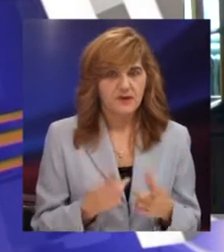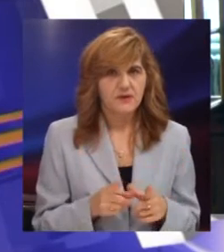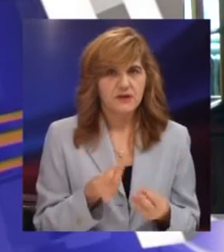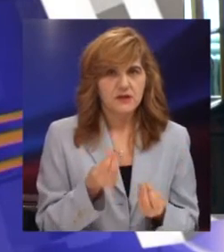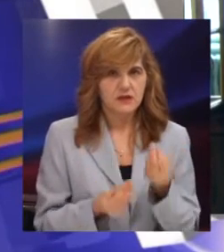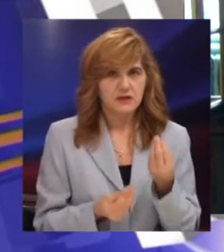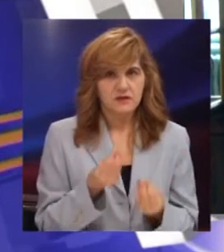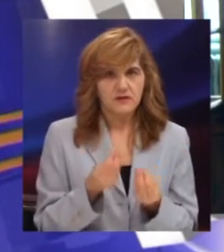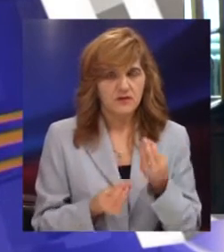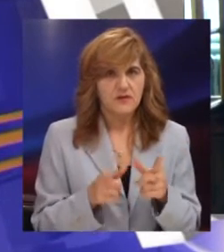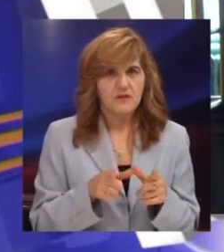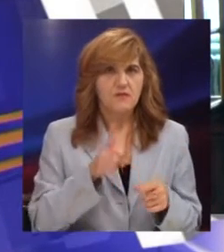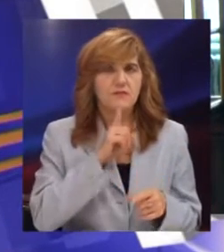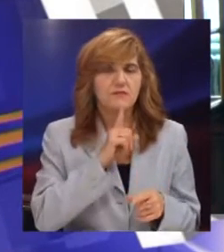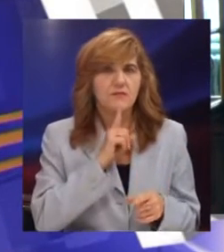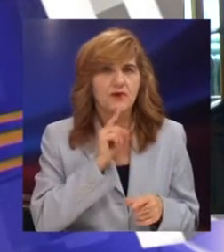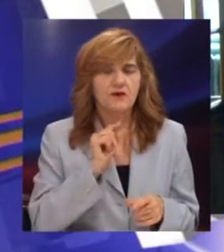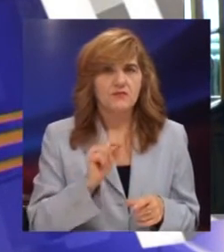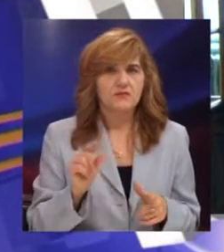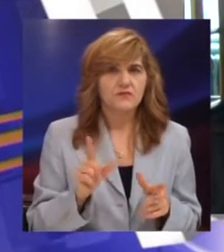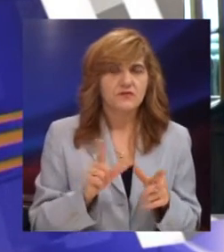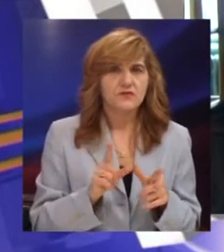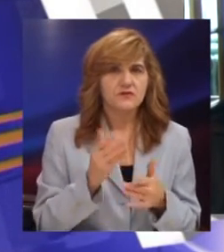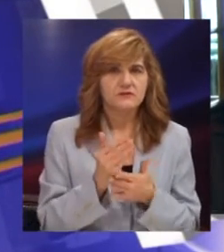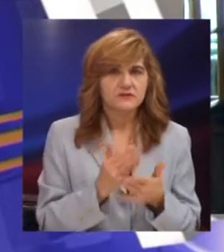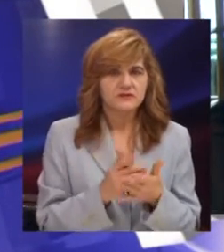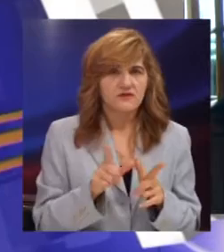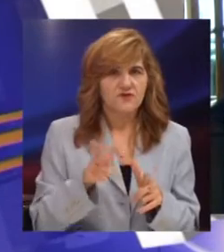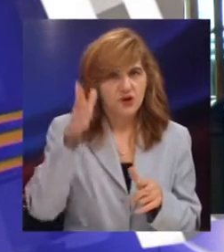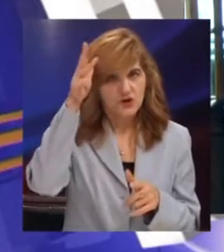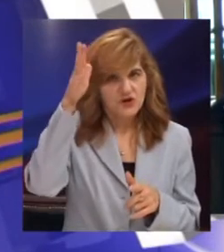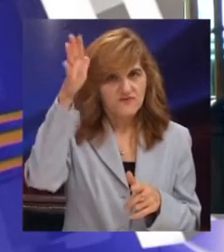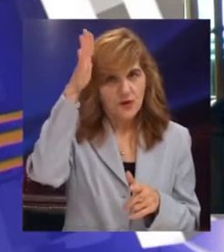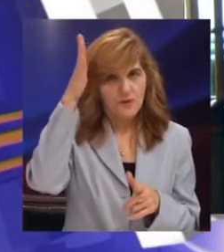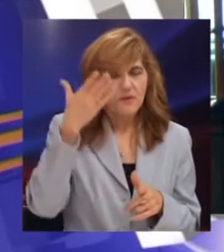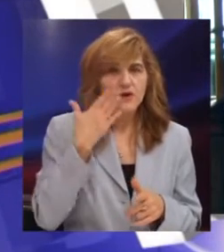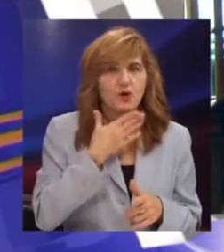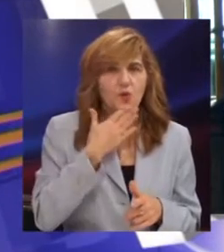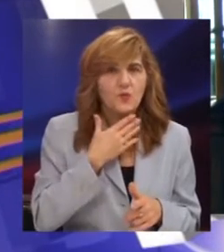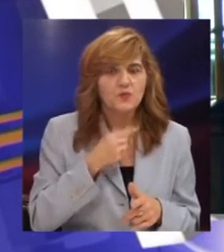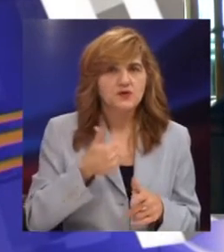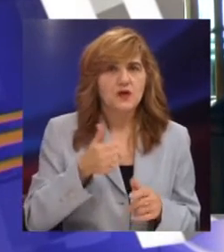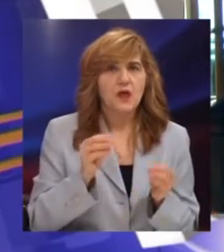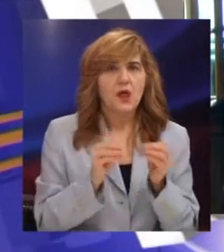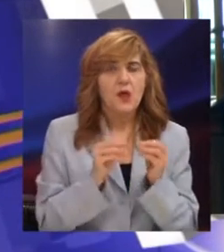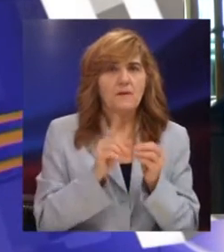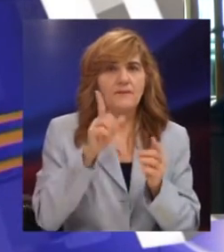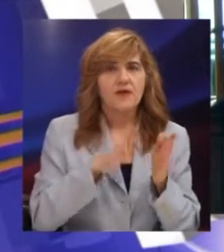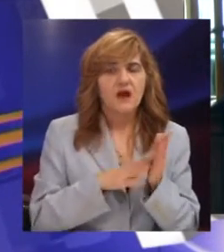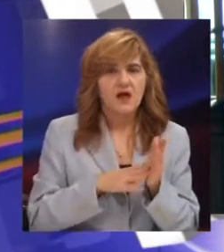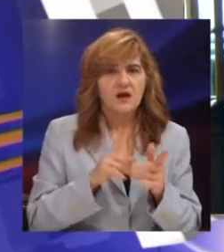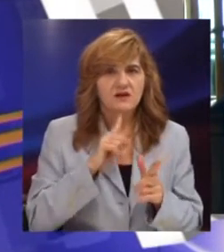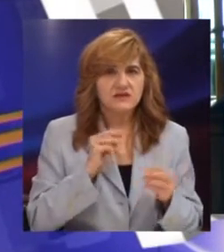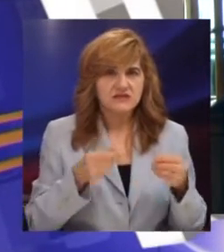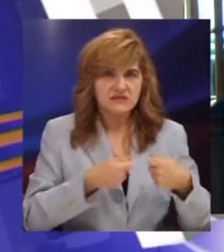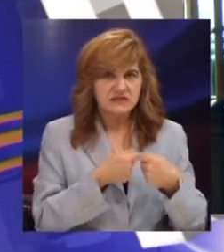i gde mi već sada učimo, malo se to i pomeraju programi, pa deca već u 4. i 5. uče, čak i binarni sistem na